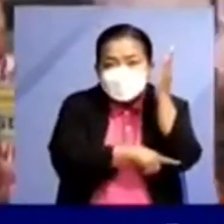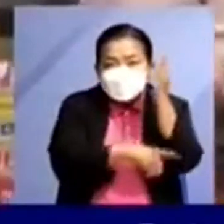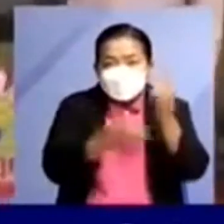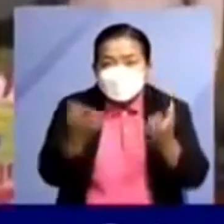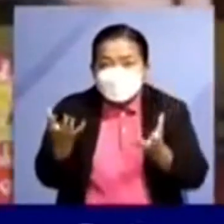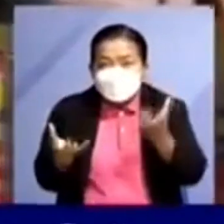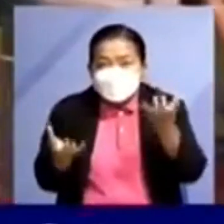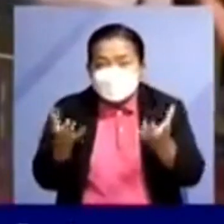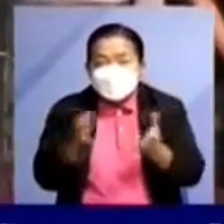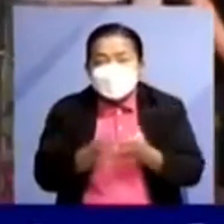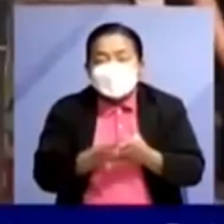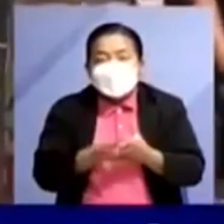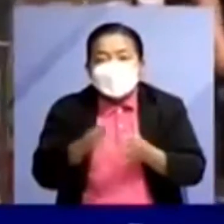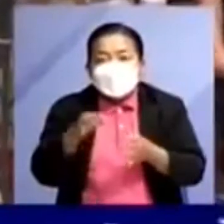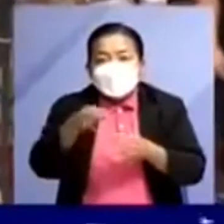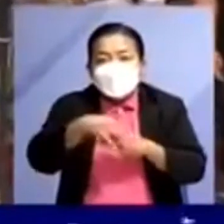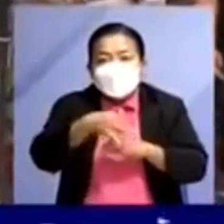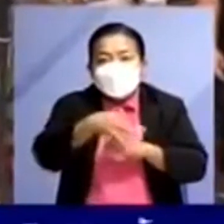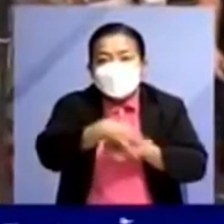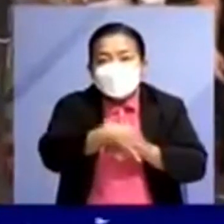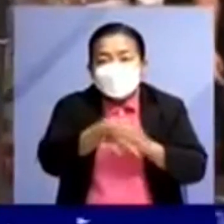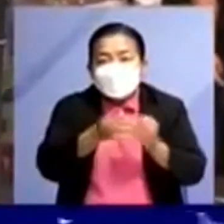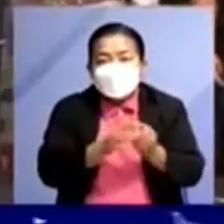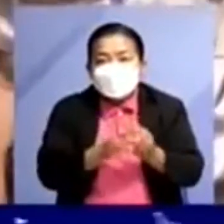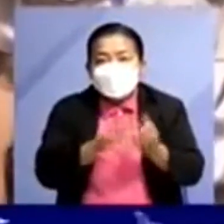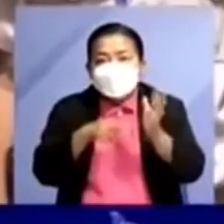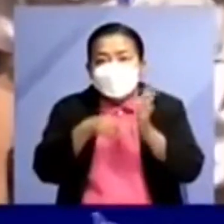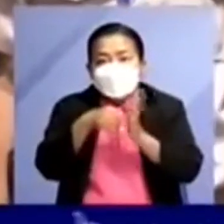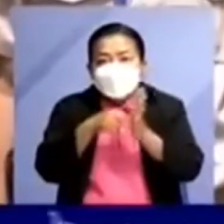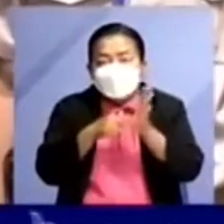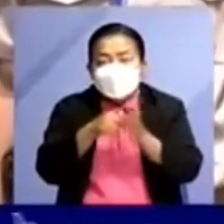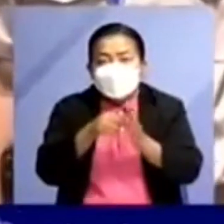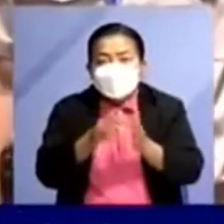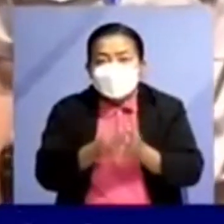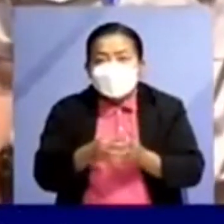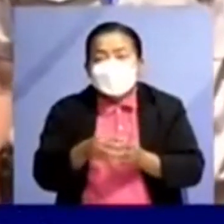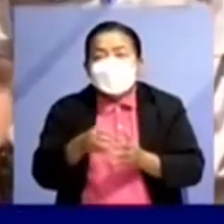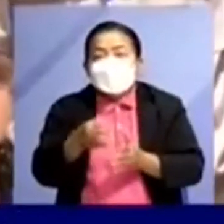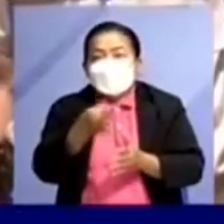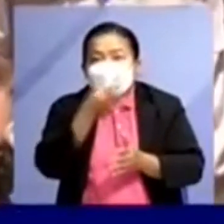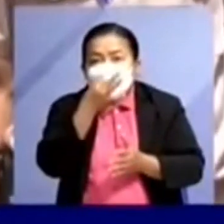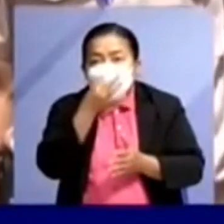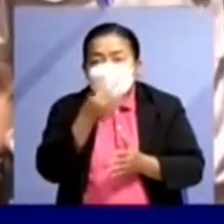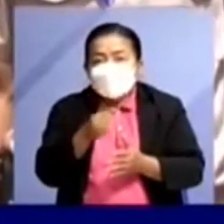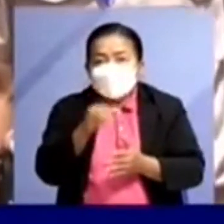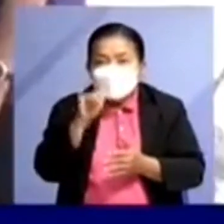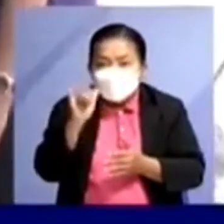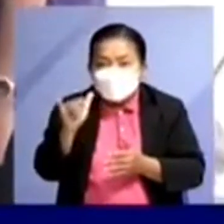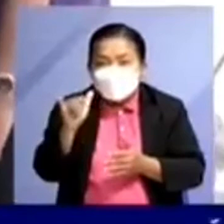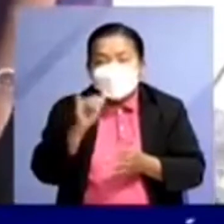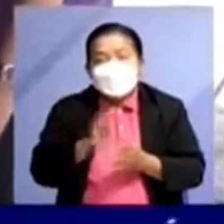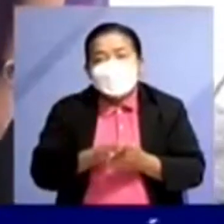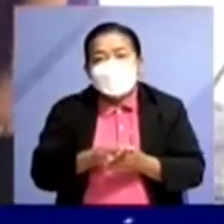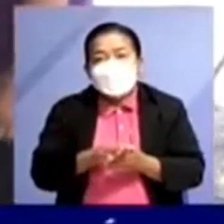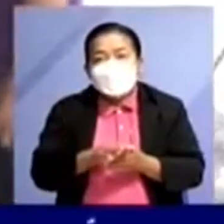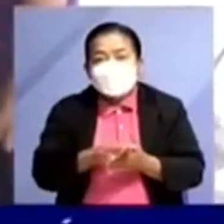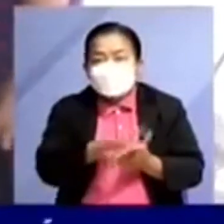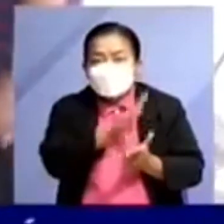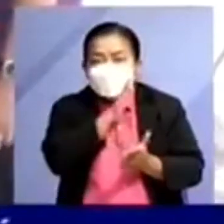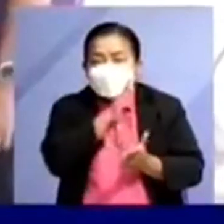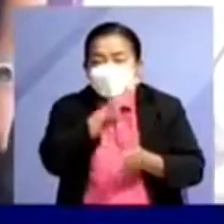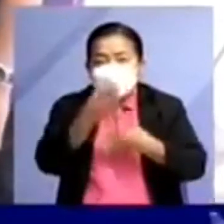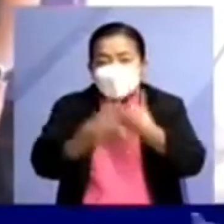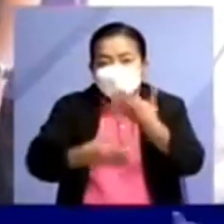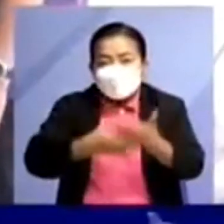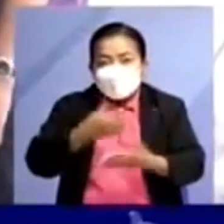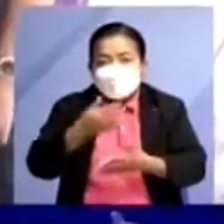คุณภาพหรือที่เขาเรียกว่าทุเรียนอ่อนนั่นเองค่ะ นอกจากนี้แล้วเนี่ยนะครับคณะอนุกรรมการคุ้มครองผู้บริโภคประจำจังหวัดน